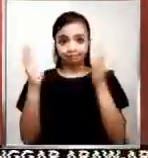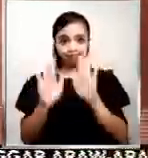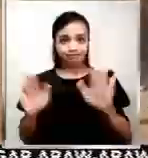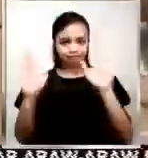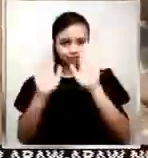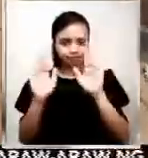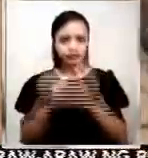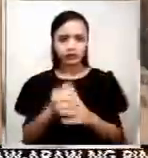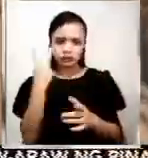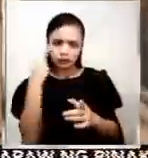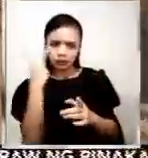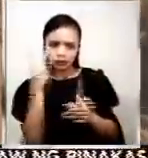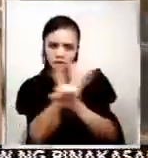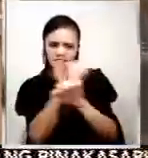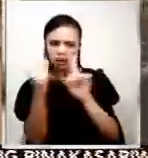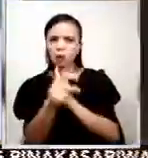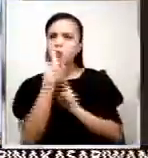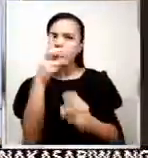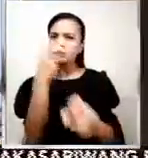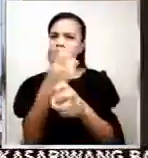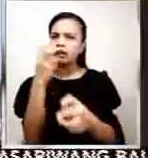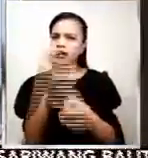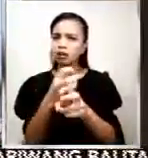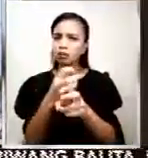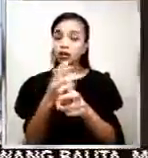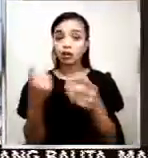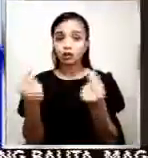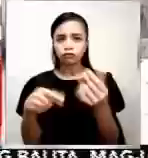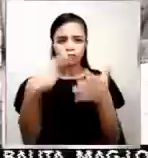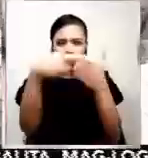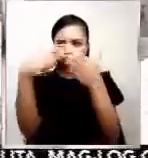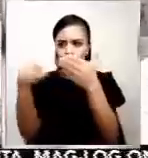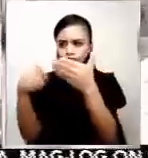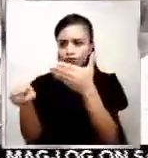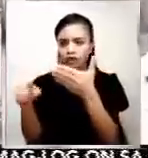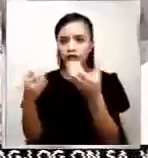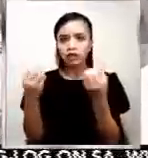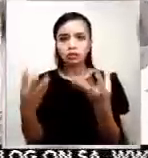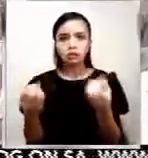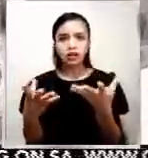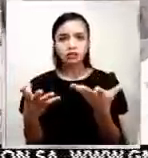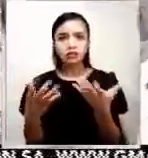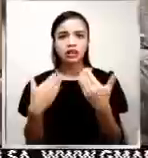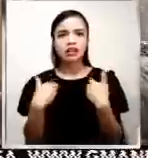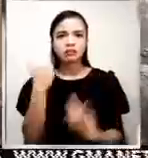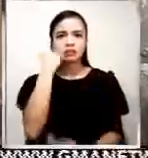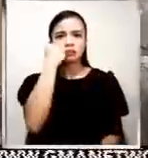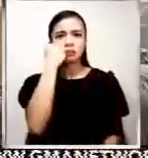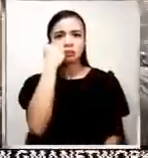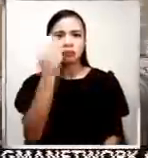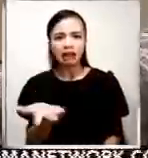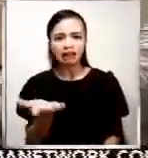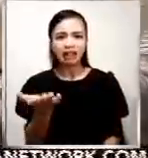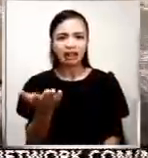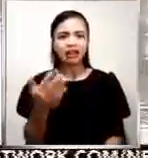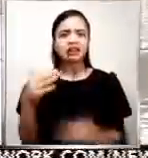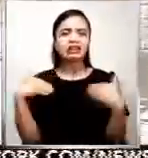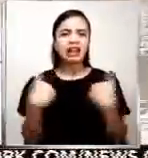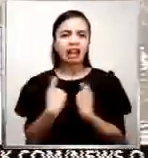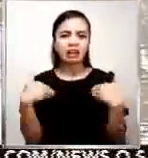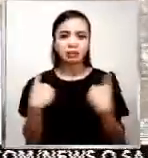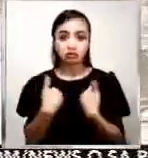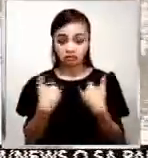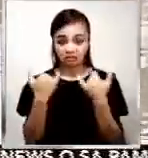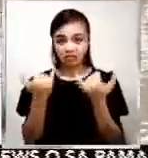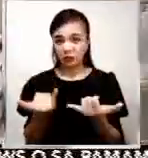talaga. Sa aming pag-iikot, tumambad ang mga nakalutang na patay na alagang hayop na hanggang sa ngayon ay hindi